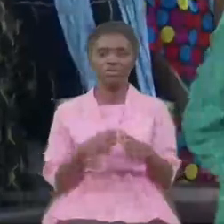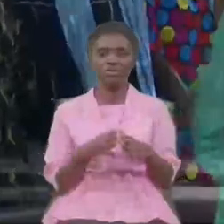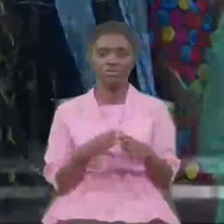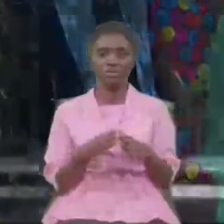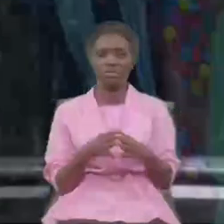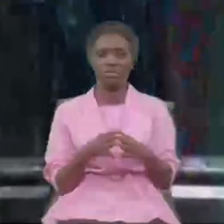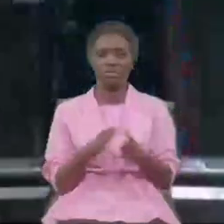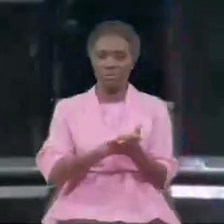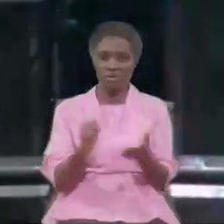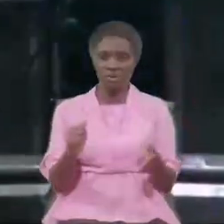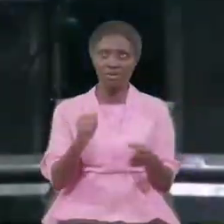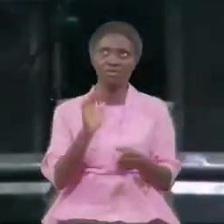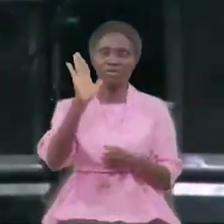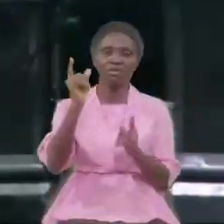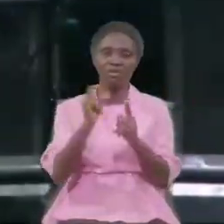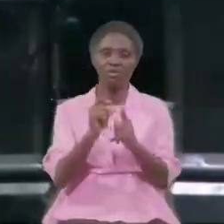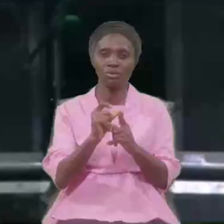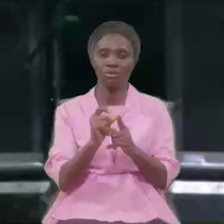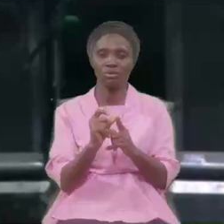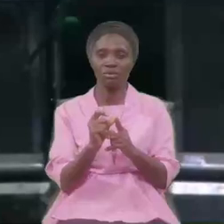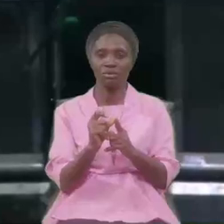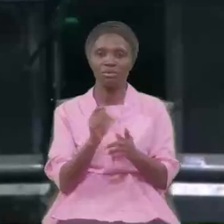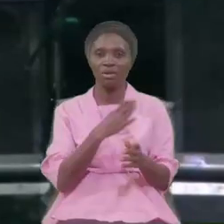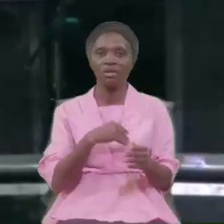Croyez à sa parole.